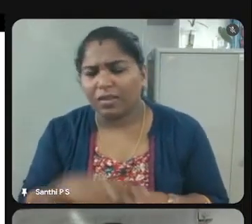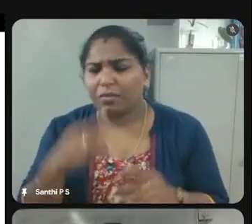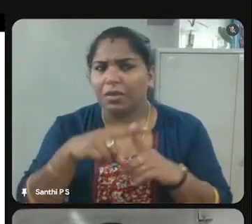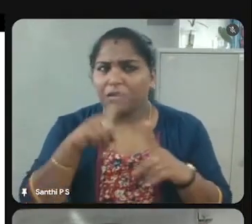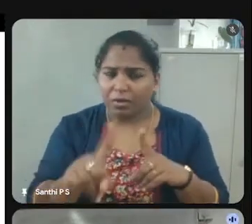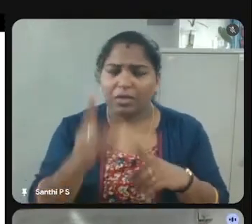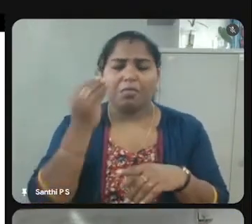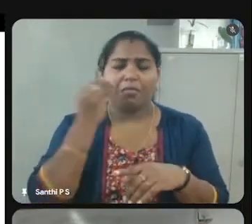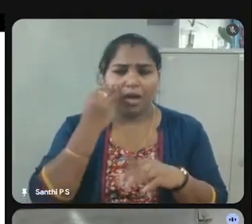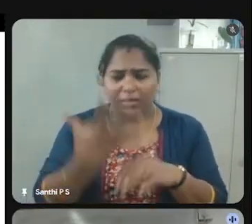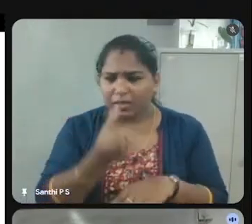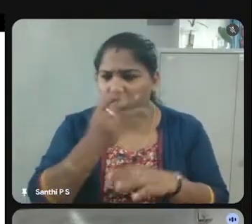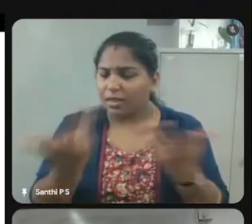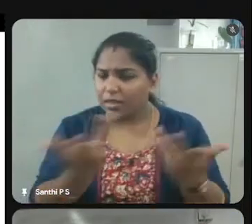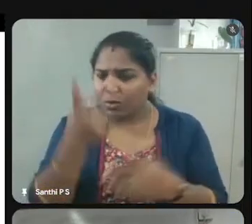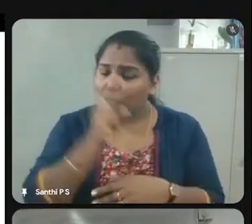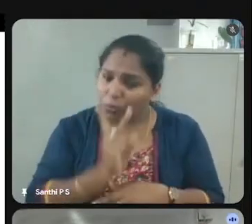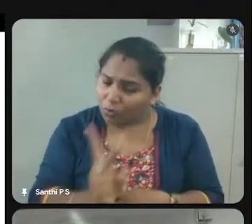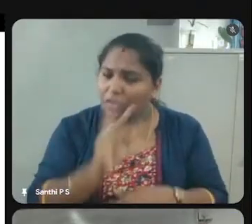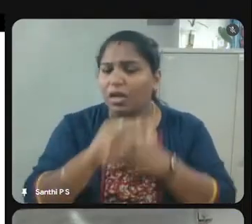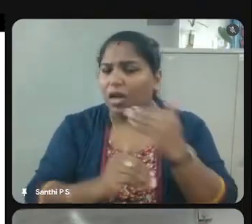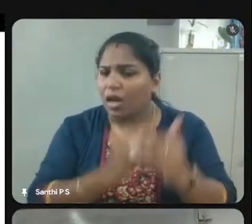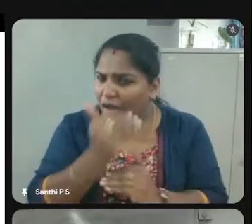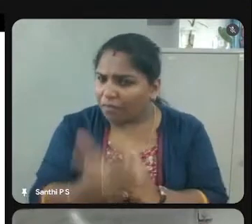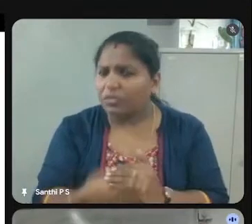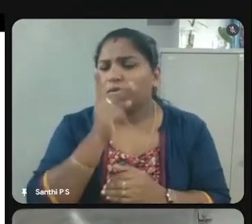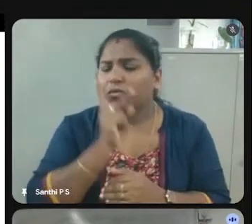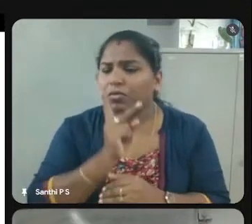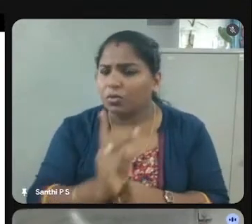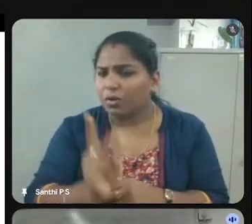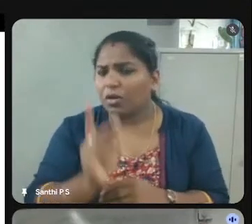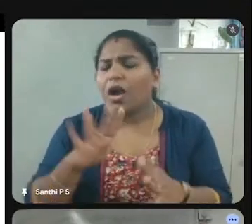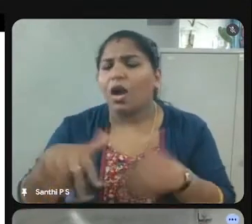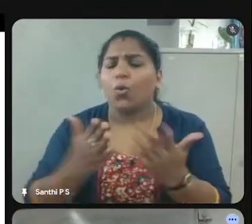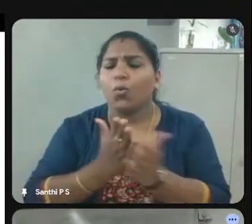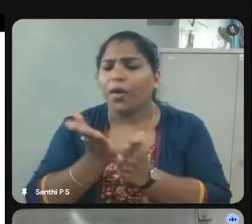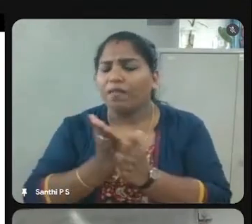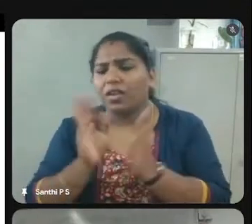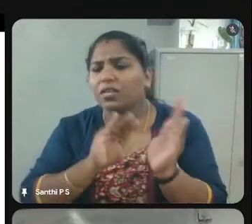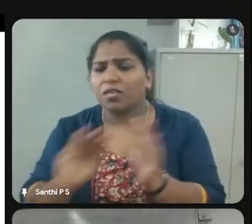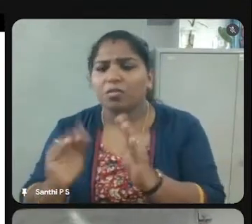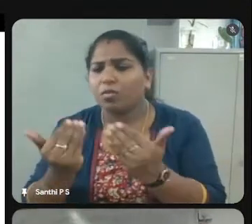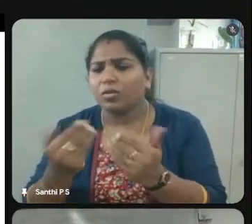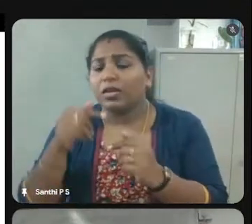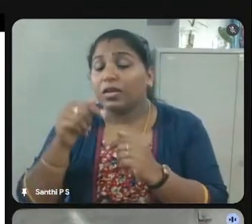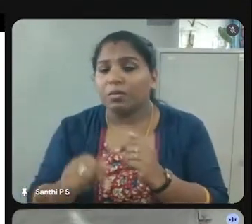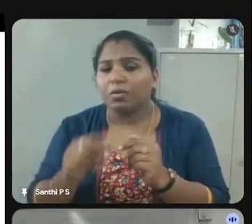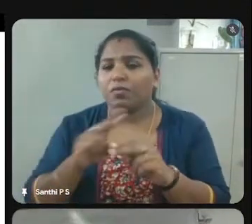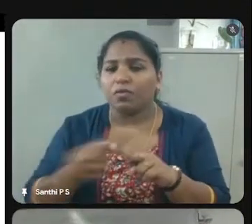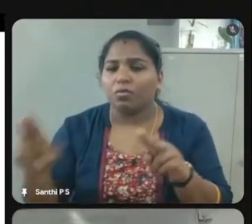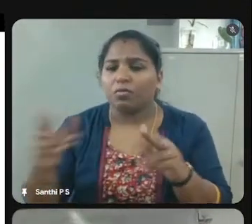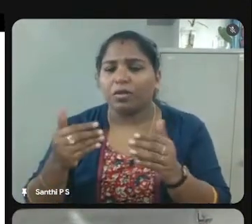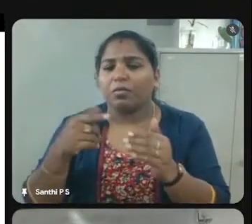എത്ര കിട്ടുന്നു എന്നത് നിങ്ങൾ നോക്കിയിട്ട് നമുക്ക് നോക്കാം ഫർദർ എന്താ സപ്പോർട്ട് ചെയ്യാൻ പറ്റുന്നെന്നുള്ളത്. ഇപ്പൊ 10 സ്വന്തത്തിൽ പഠിച്ച്